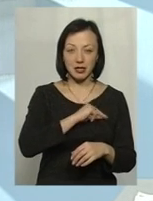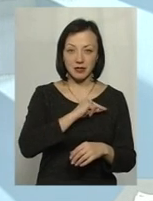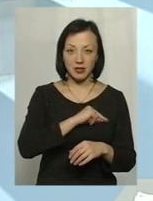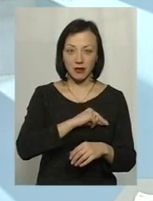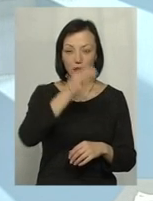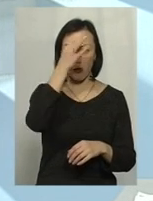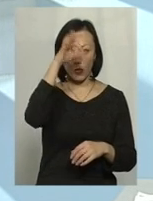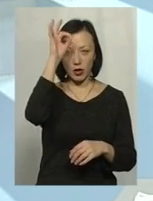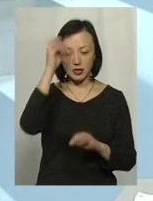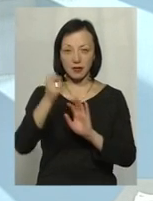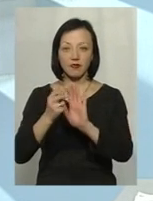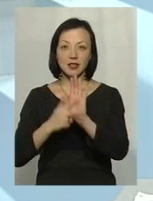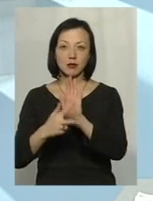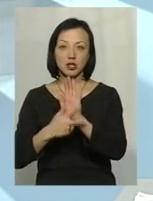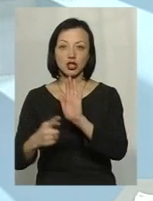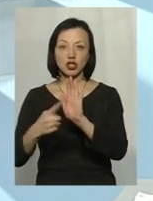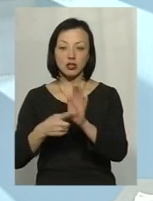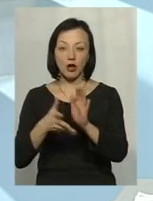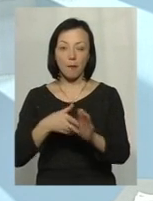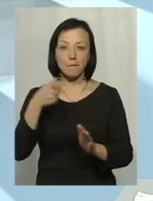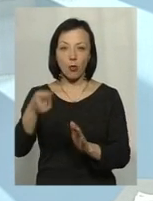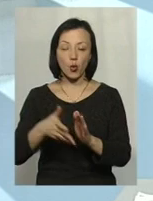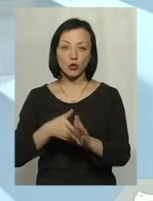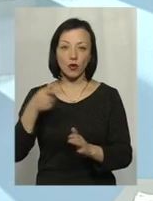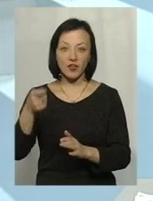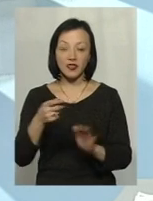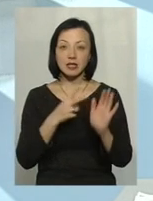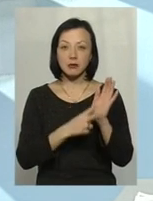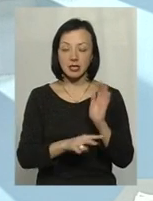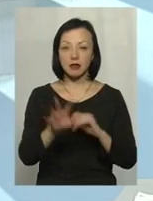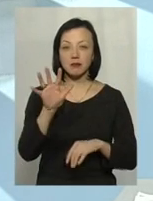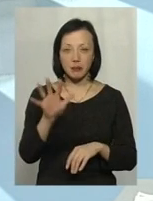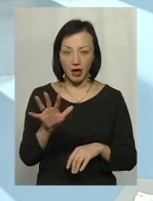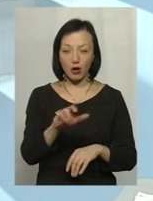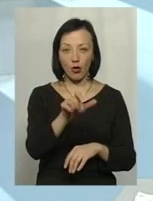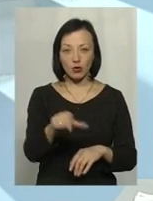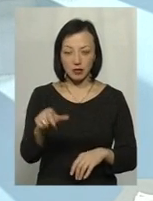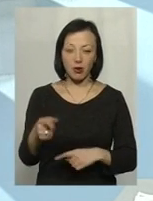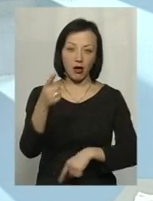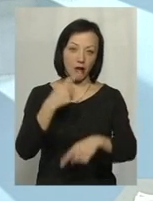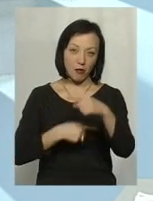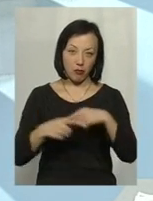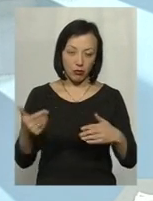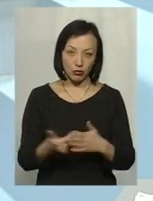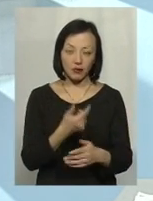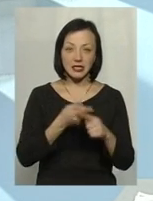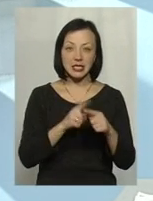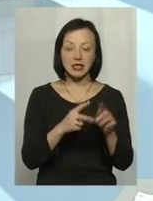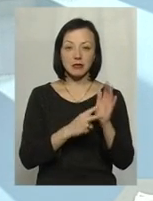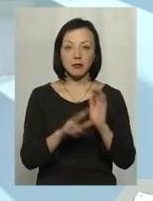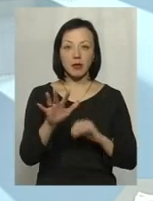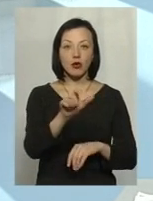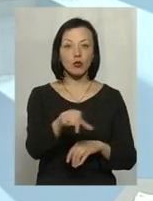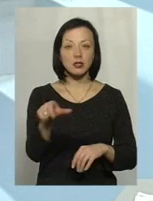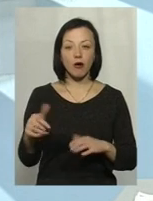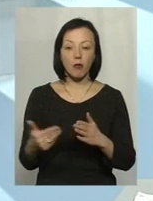працівників поліції 86 позовів, з яких 75 осіб поновлено. Із цих 75 осіб,